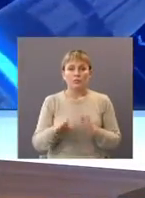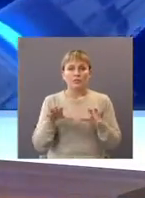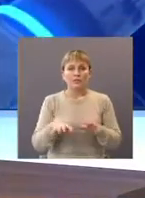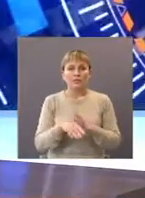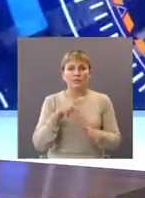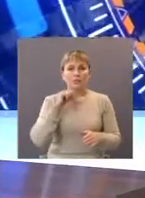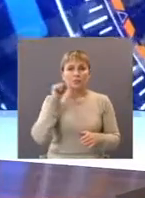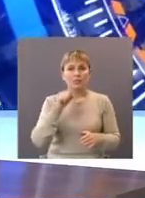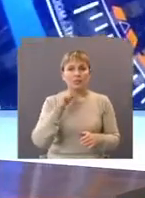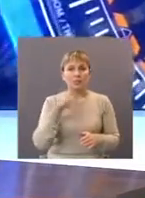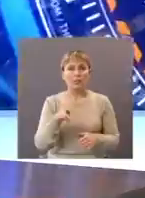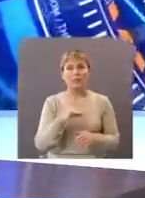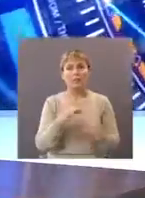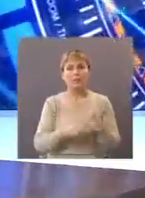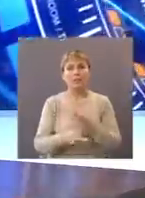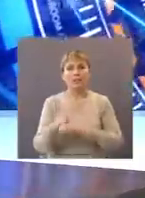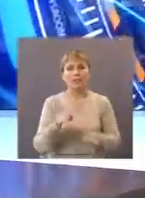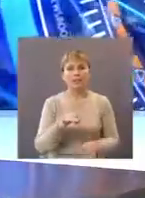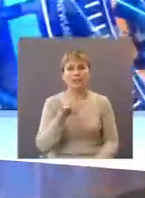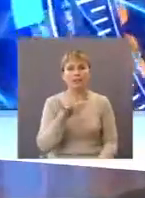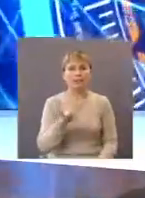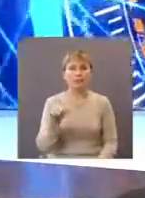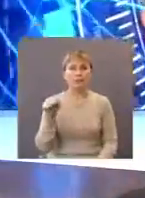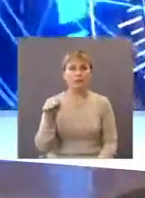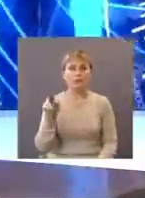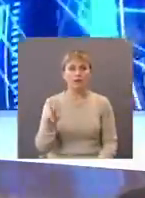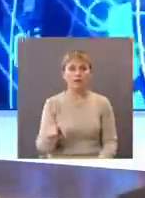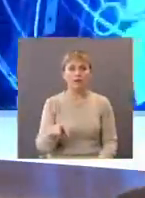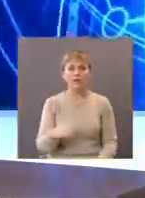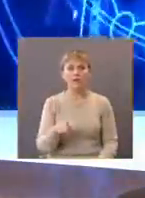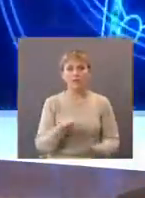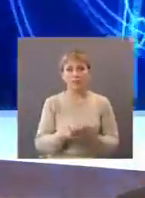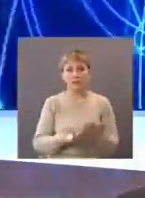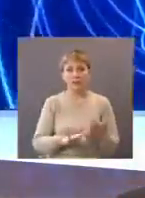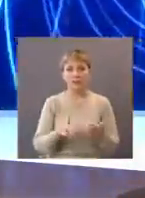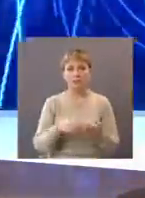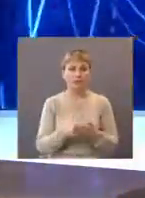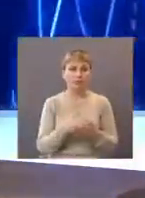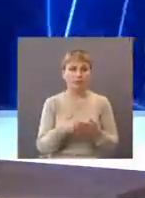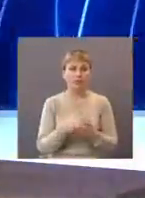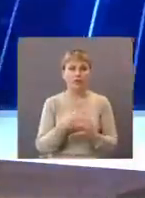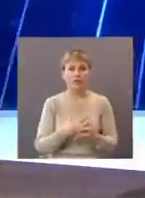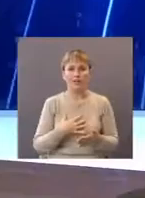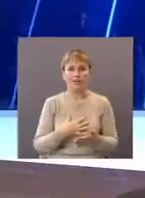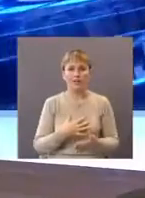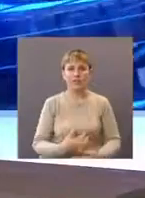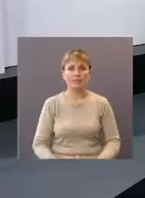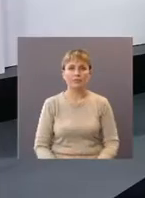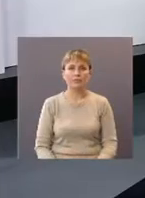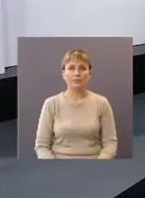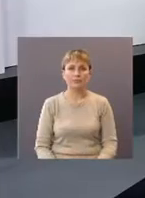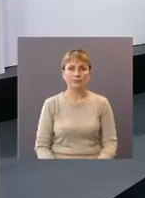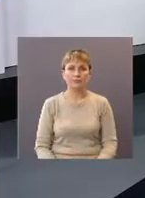выборов в Узбекистане. Мы поговорили с политологом Расулом Жумале. И далее в итоговой программе мы продолжим говорить о важном. Не